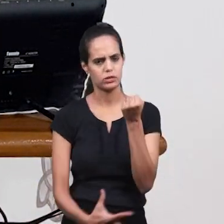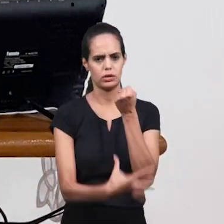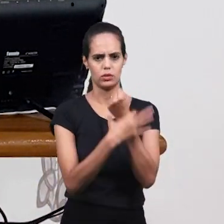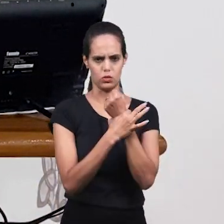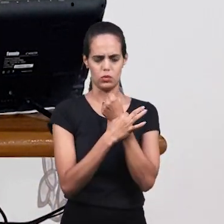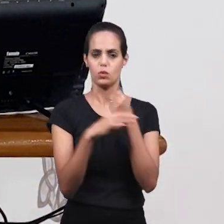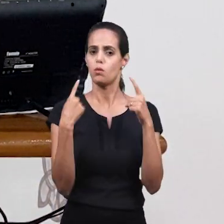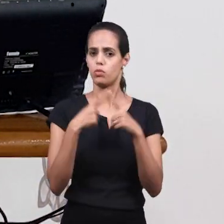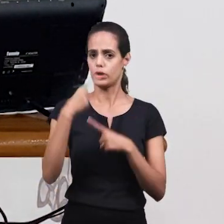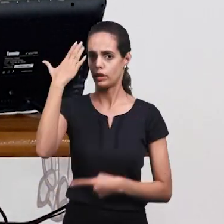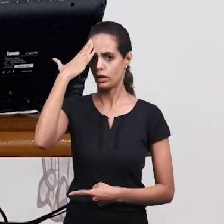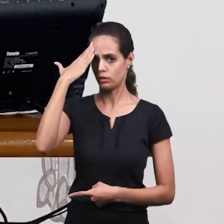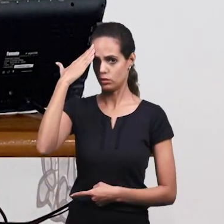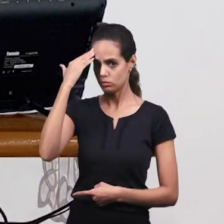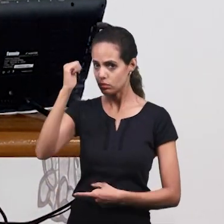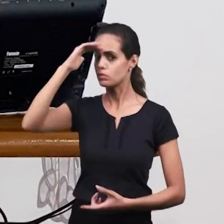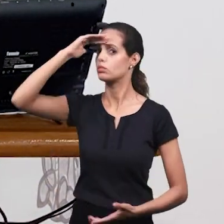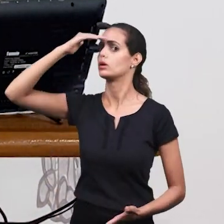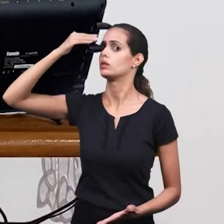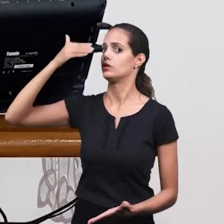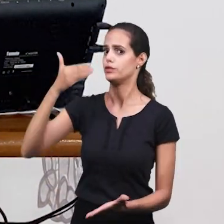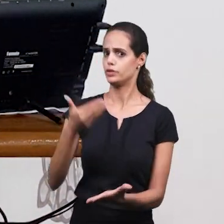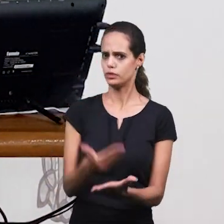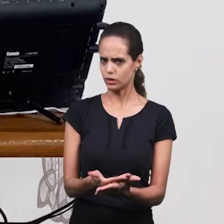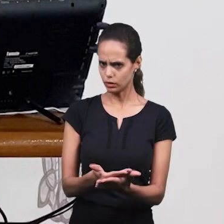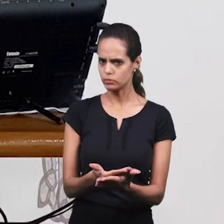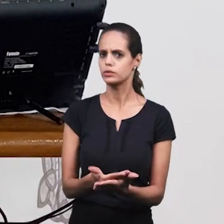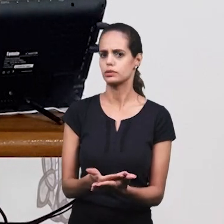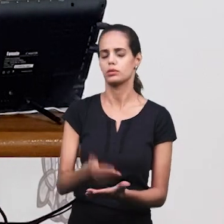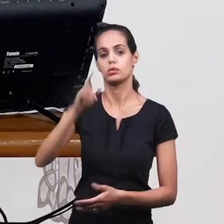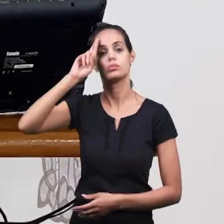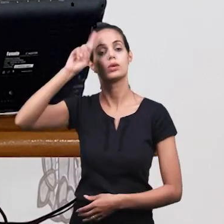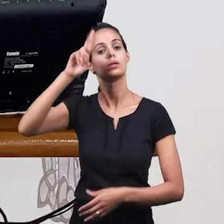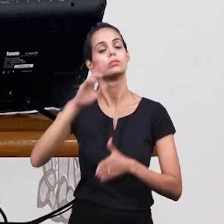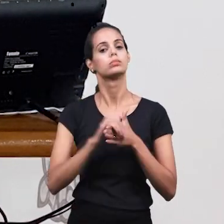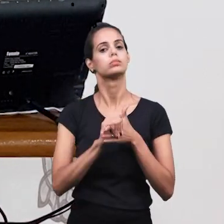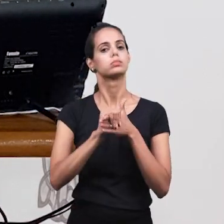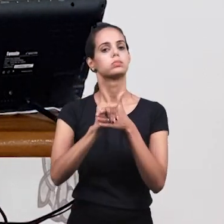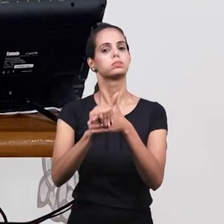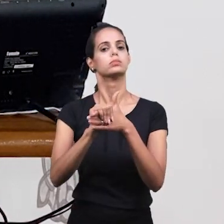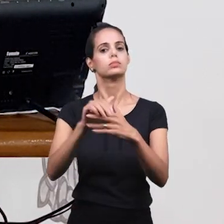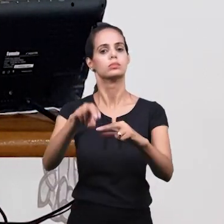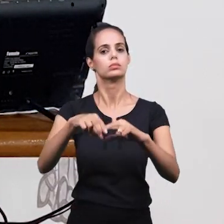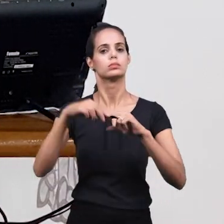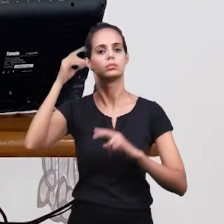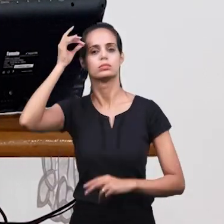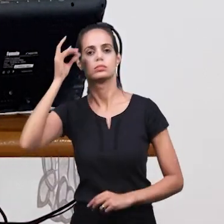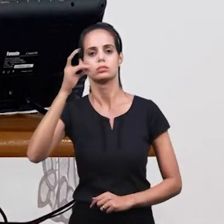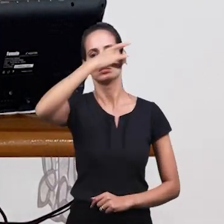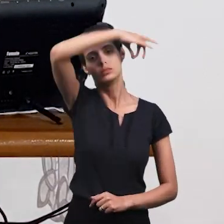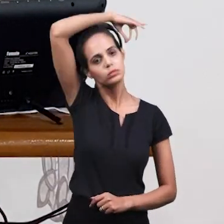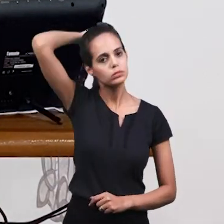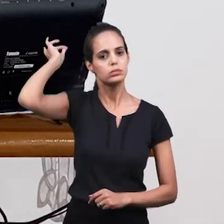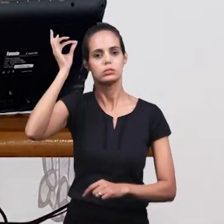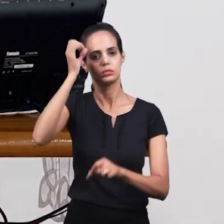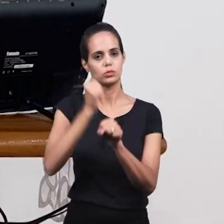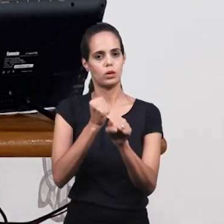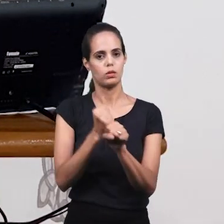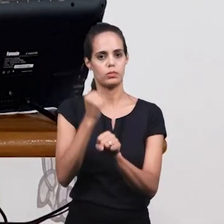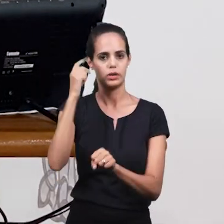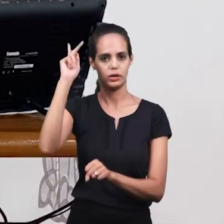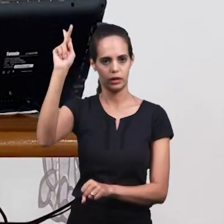Saint-Esprit. Donc, à ce moment qui arrive, cette clameur parmi le